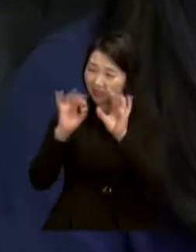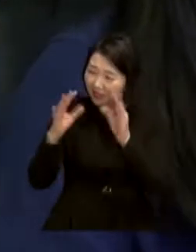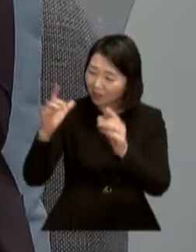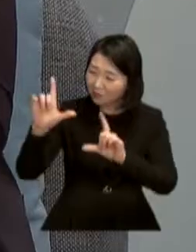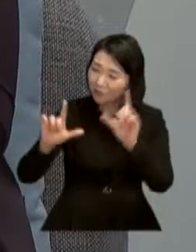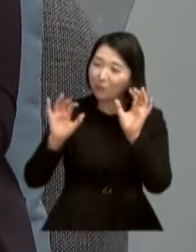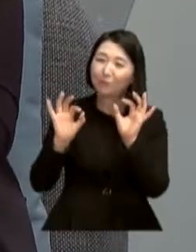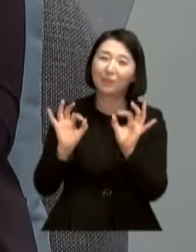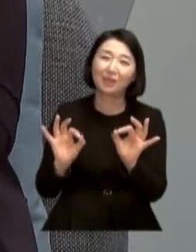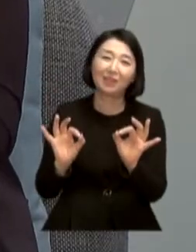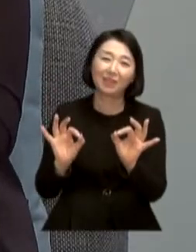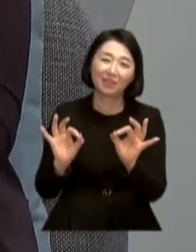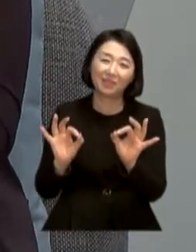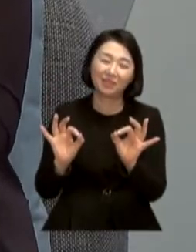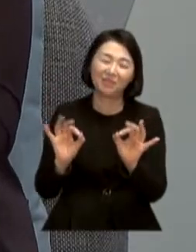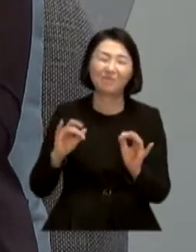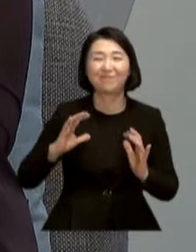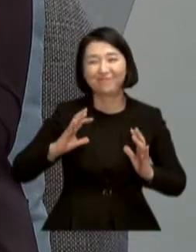있습니다.